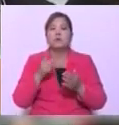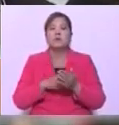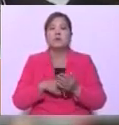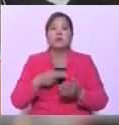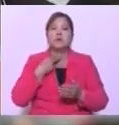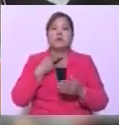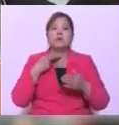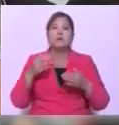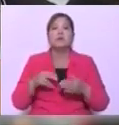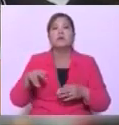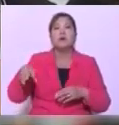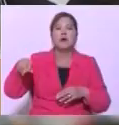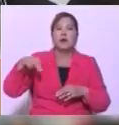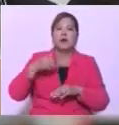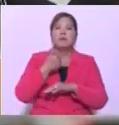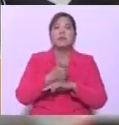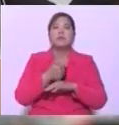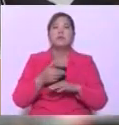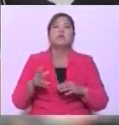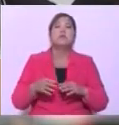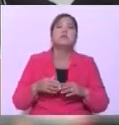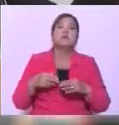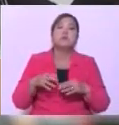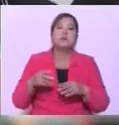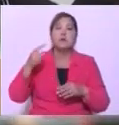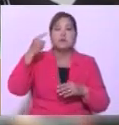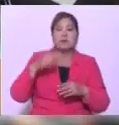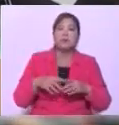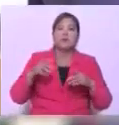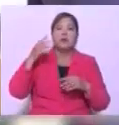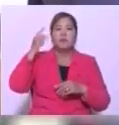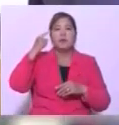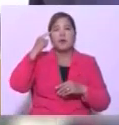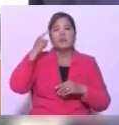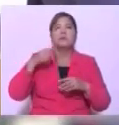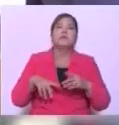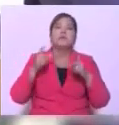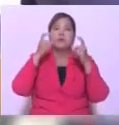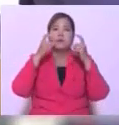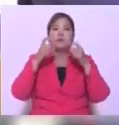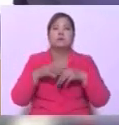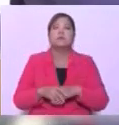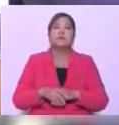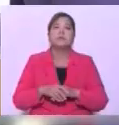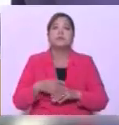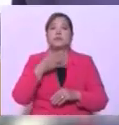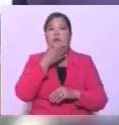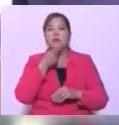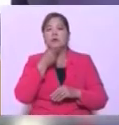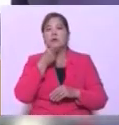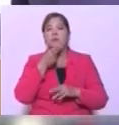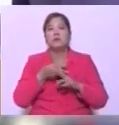голосовал президент. Мы не могли упустить такой момент и на память сфотографировались. Я была в чувствах очень красивых, потому